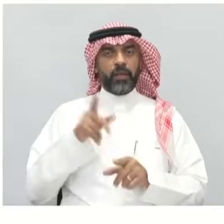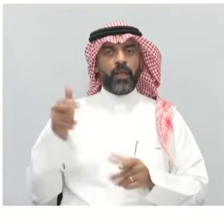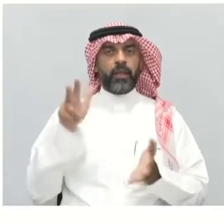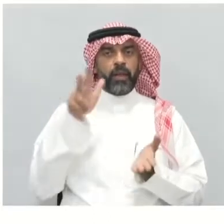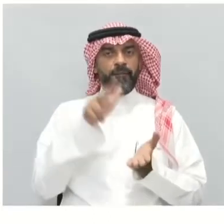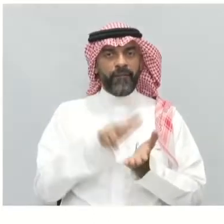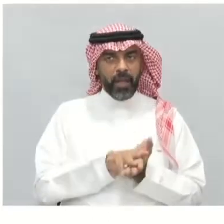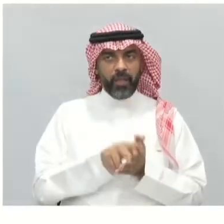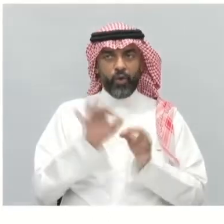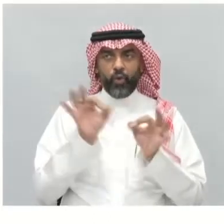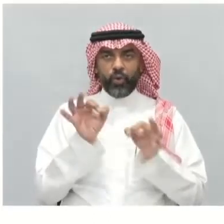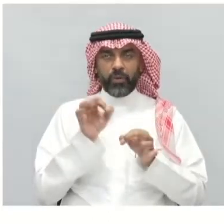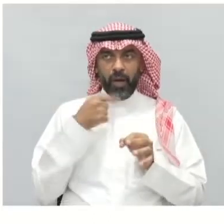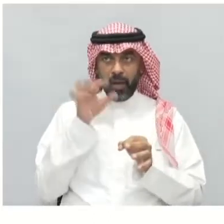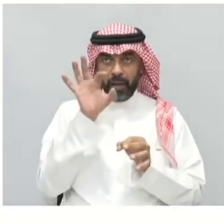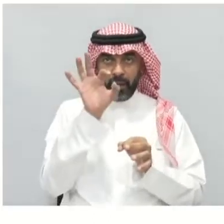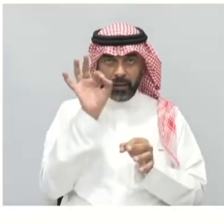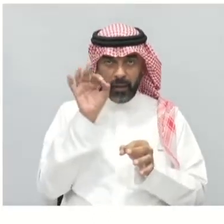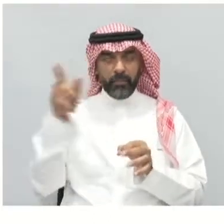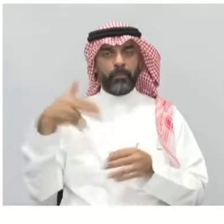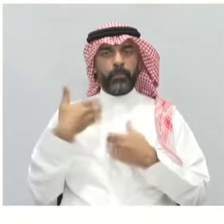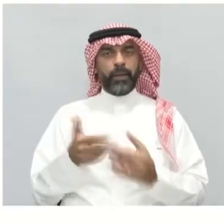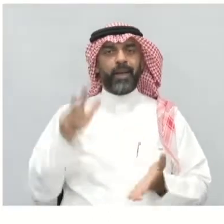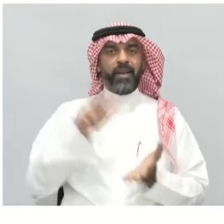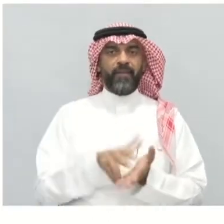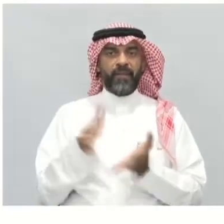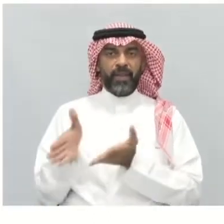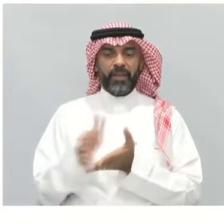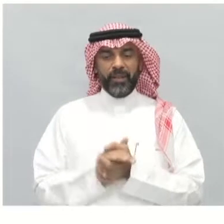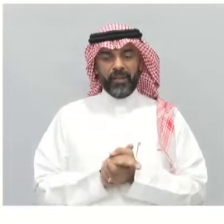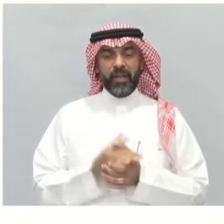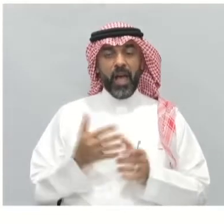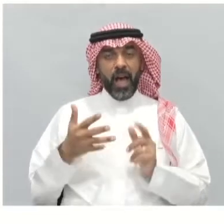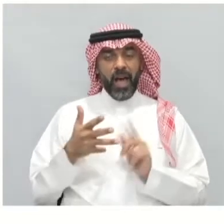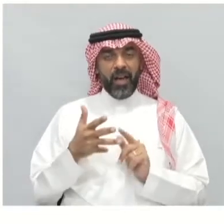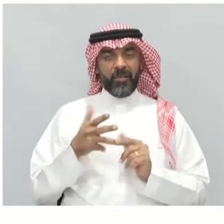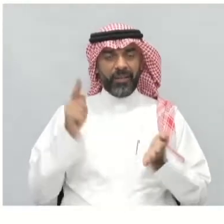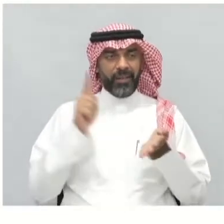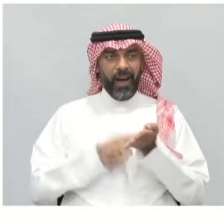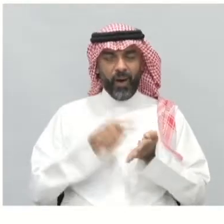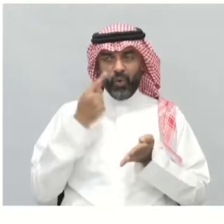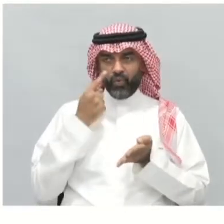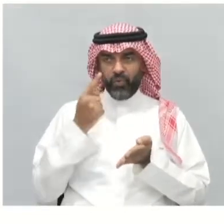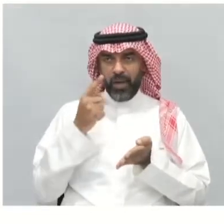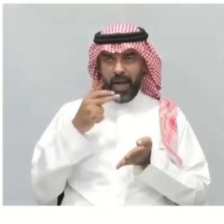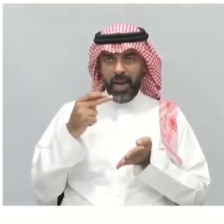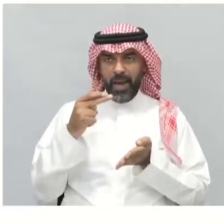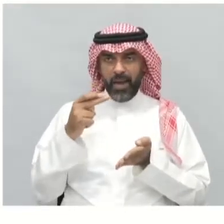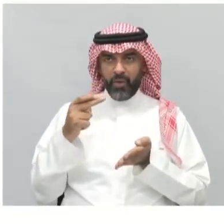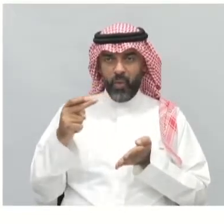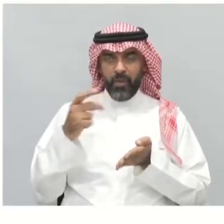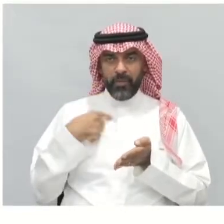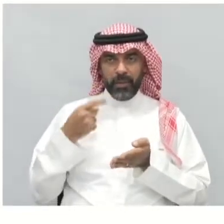اللي حددتها اخيرا تحقق من حلي هل هو صحيح ولا لا طالما حليت اتاكد